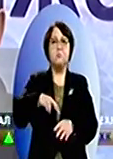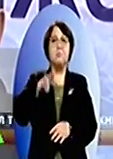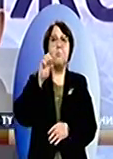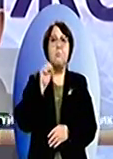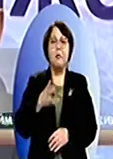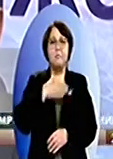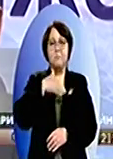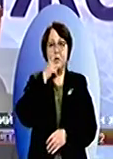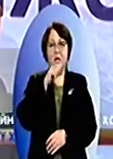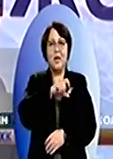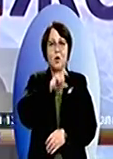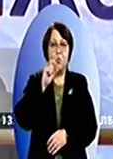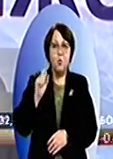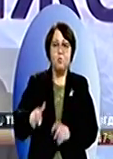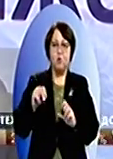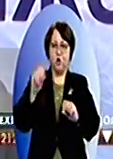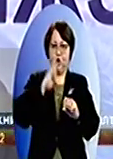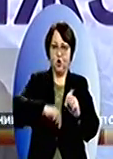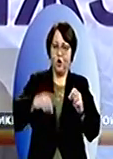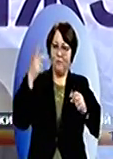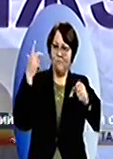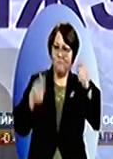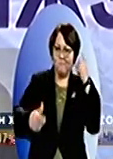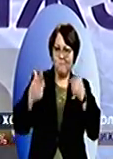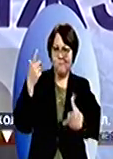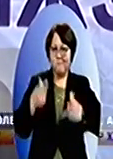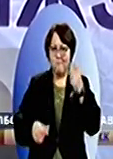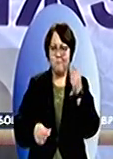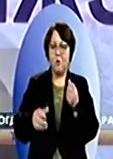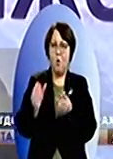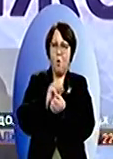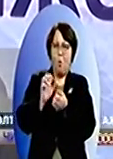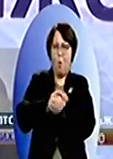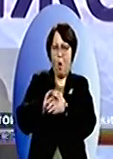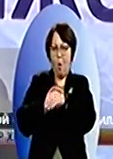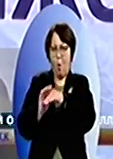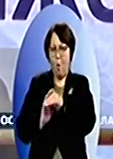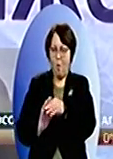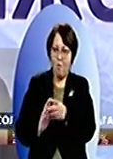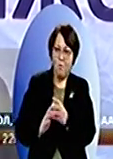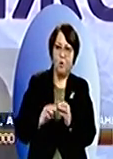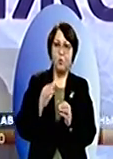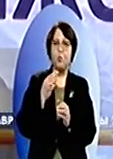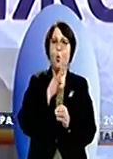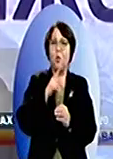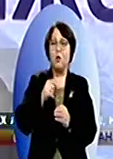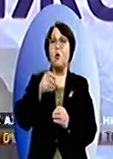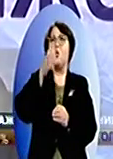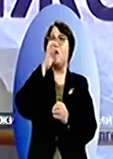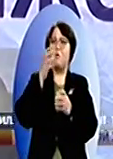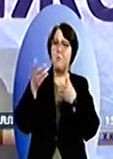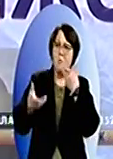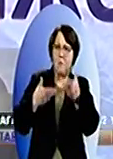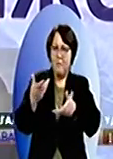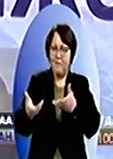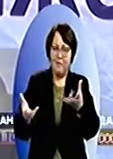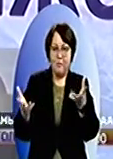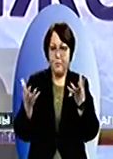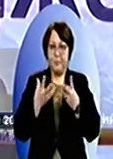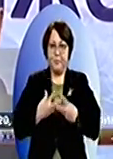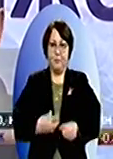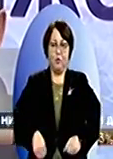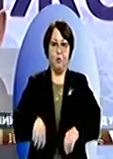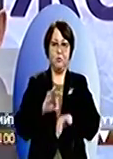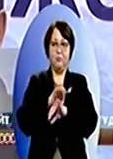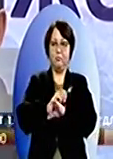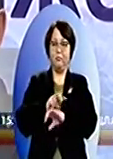малаа тарих, угаалга туулгыг зохион байгуулах ажлуудыг хийнэ. Энэ ажлыг бид нар урд нь хийдэг байсан,